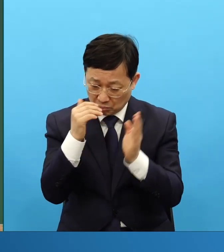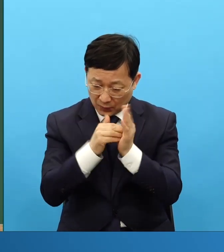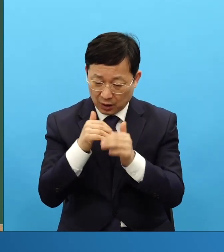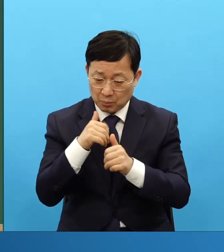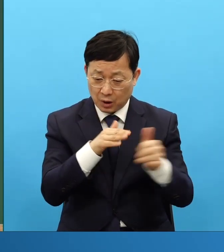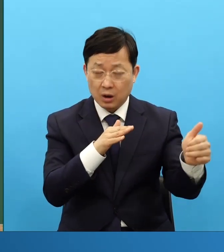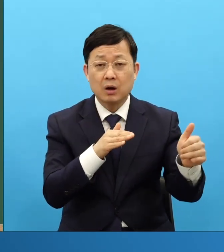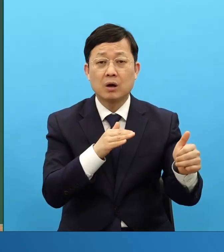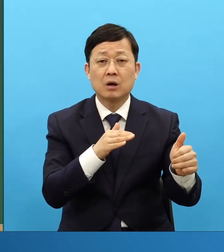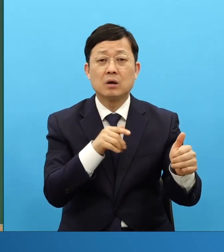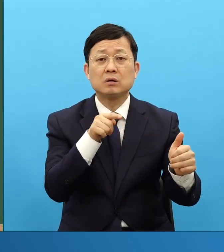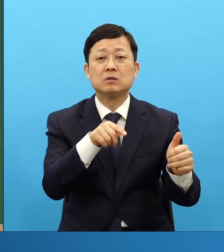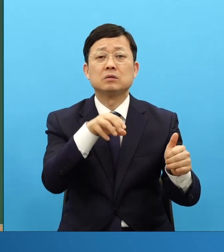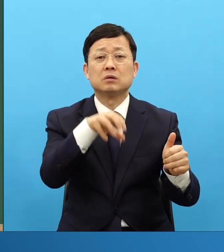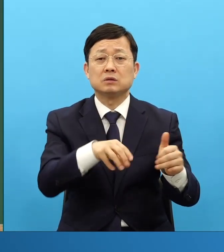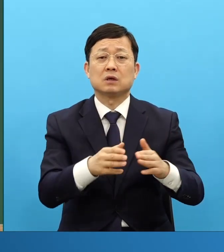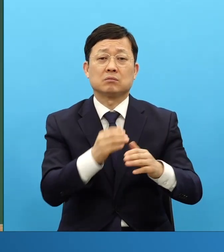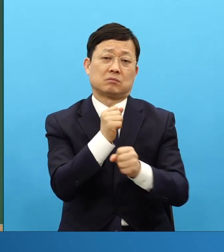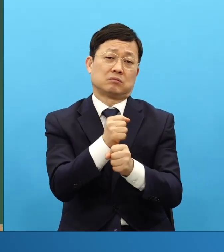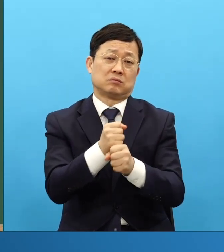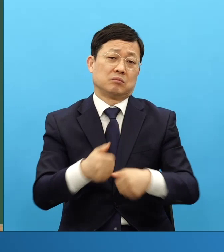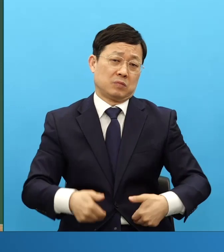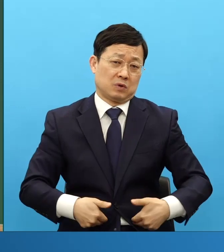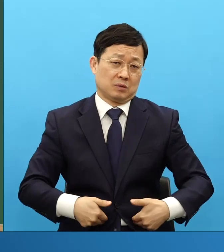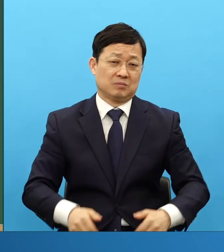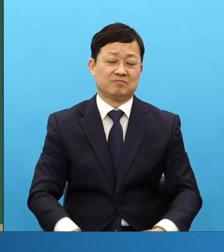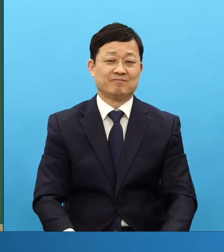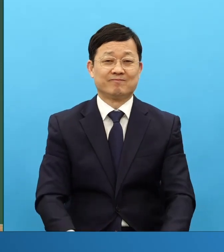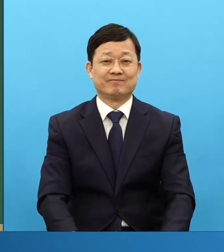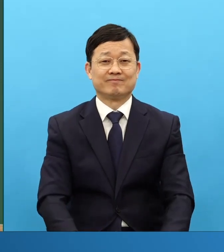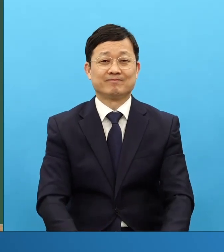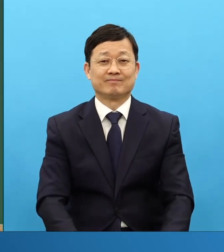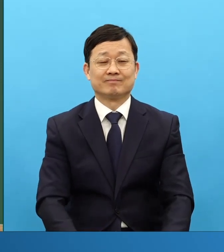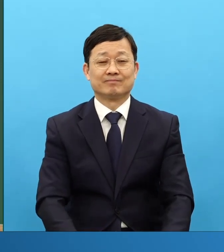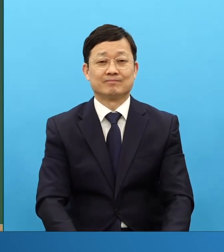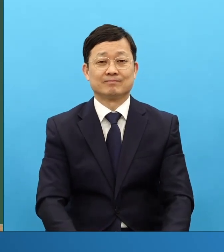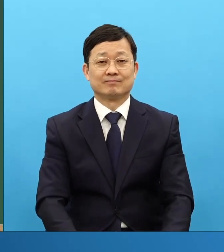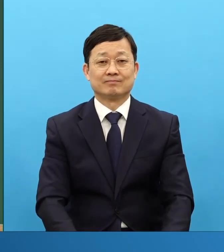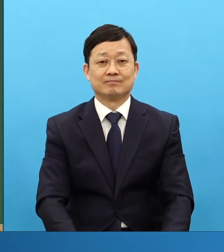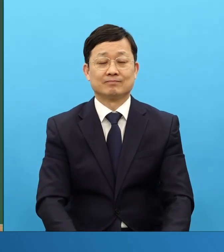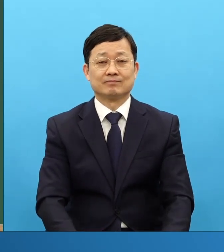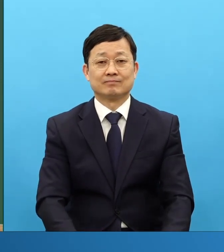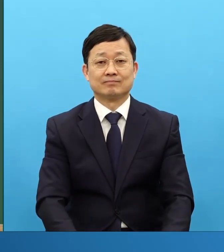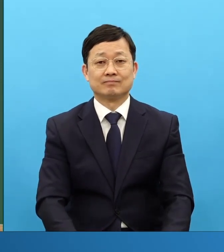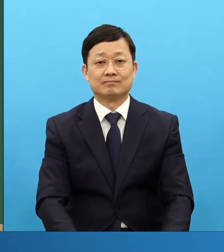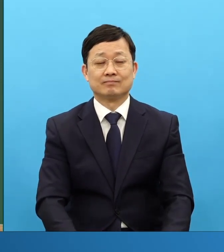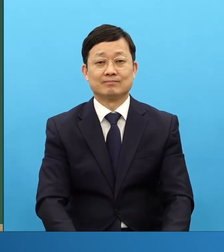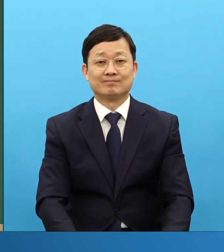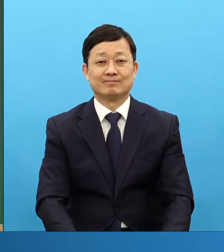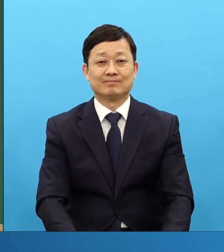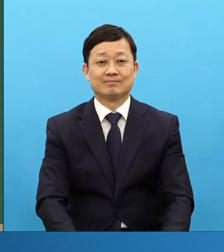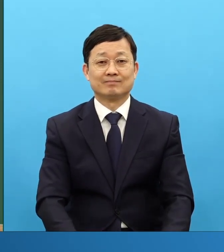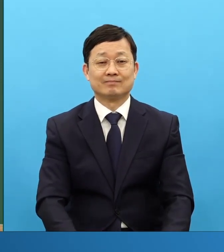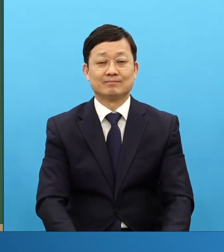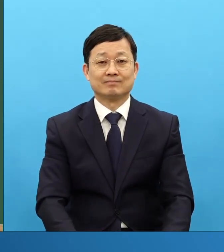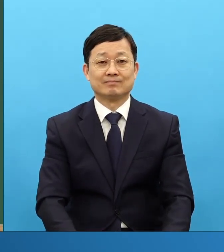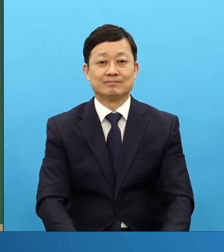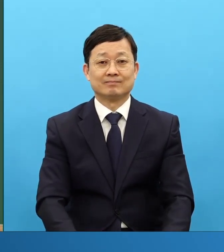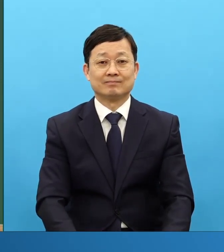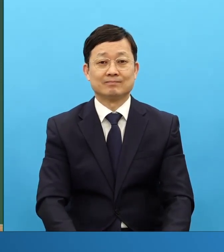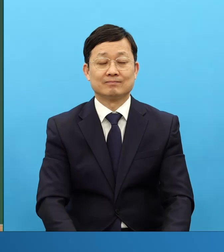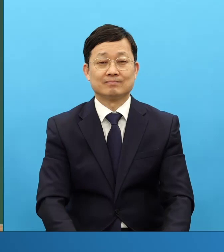help them to come to be completely learn 어떻습니까? evangelism and then return to their homes. 그래서 나는 어떤 사람 볼 때는 보면 이렇게